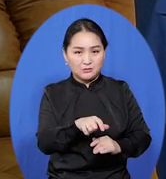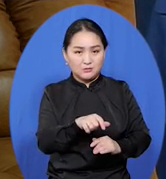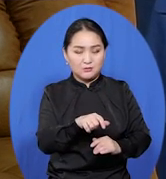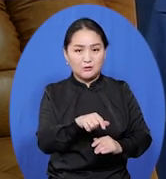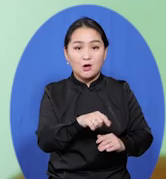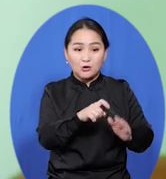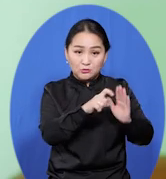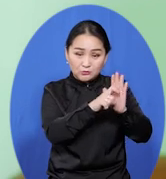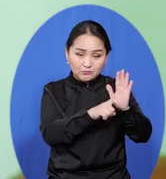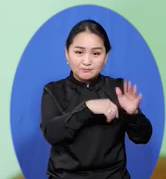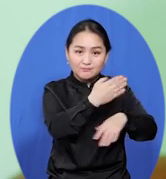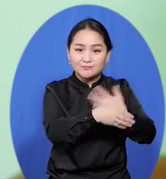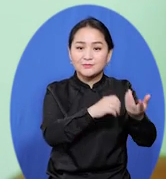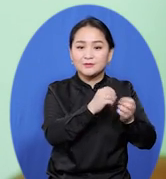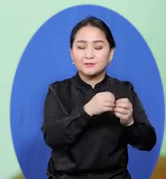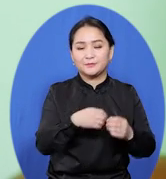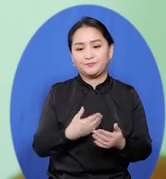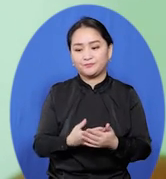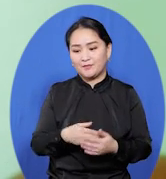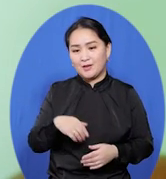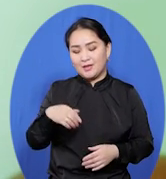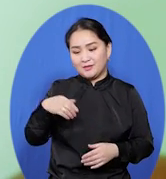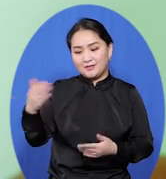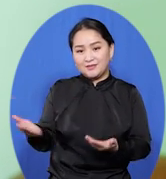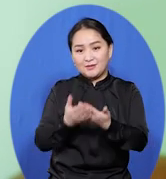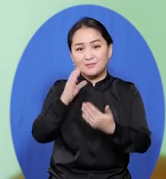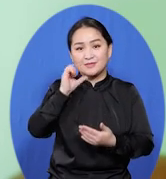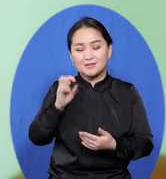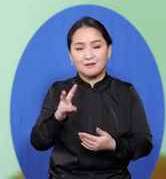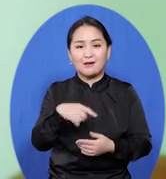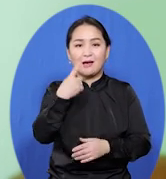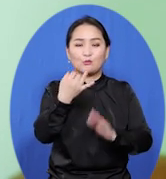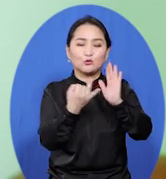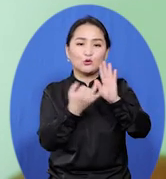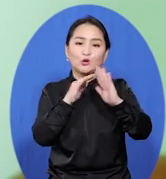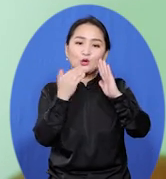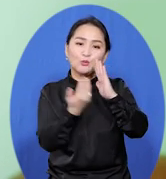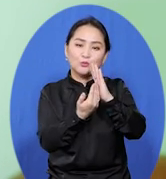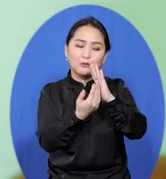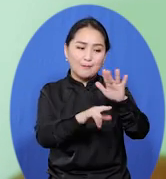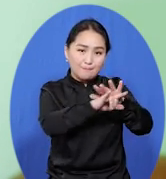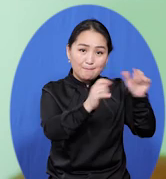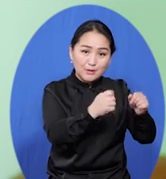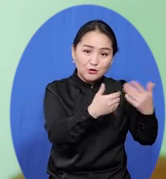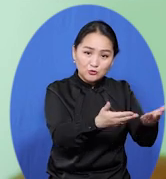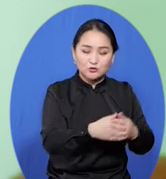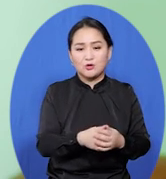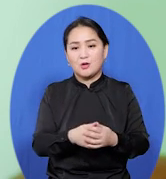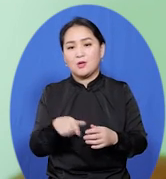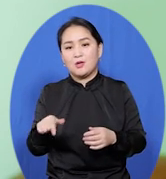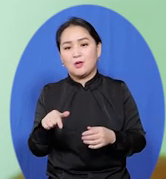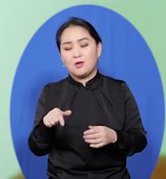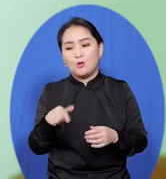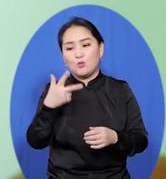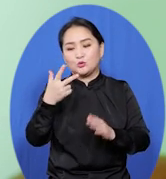байгаа. Энэ жил жишээ нэхэд улс дэмжих сангаас бол 17 өрхийг малжуулсан. Аймгаас нэмээд 19